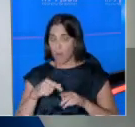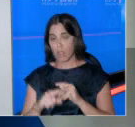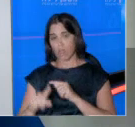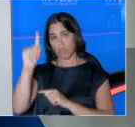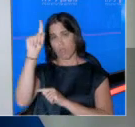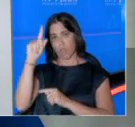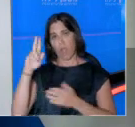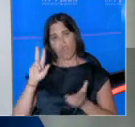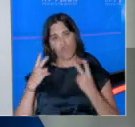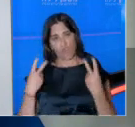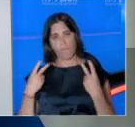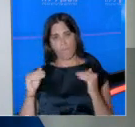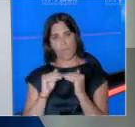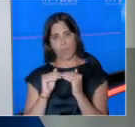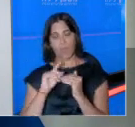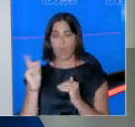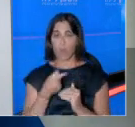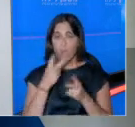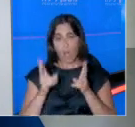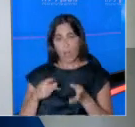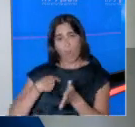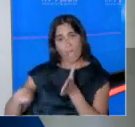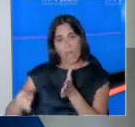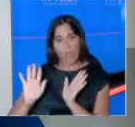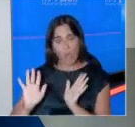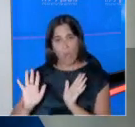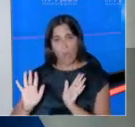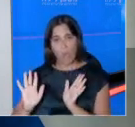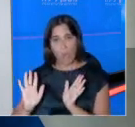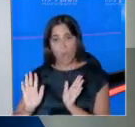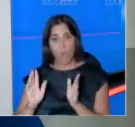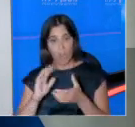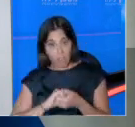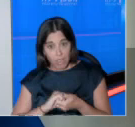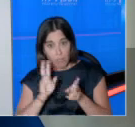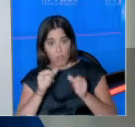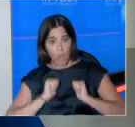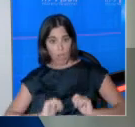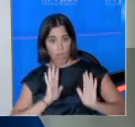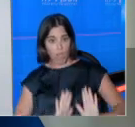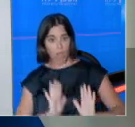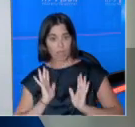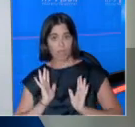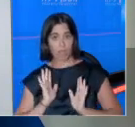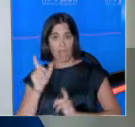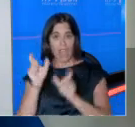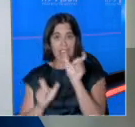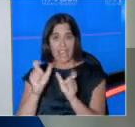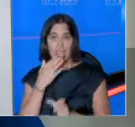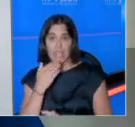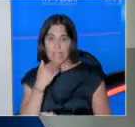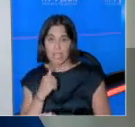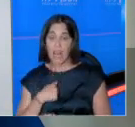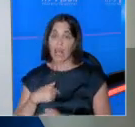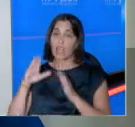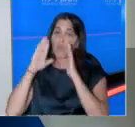שווה, ולכל צד יש זכות וטו. אז חברים, אפשר להירגע. אזרחי ישראל,